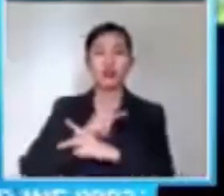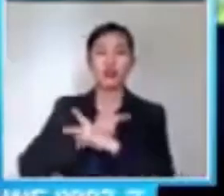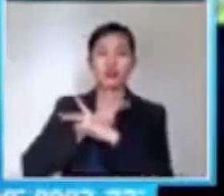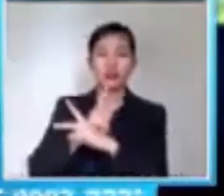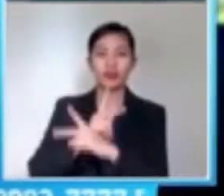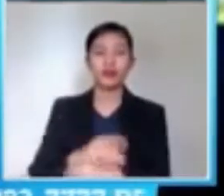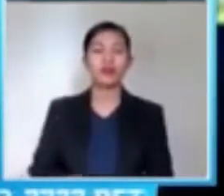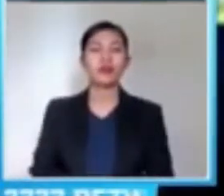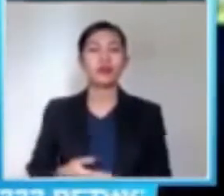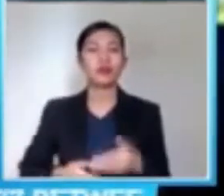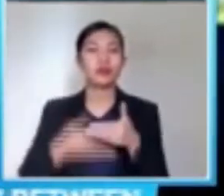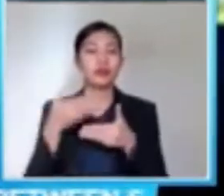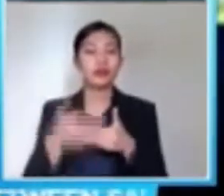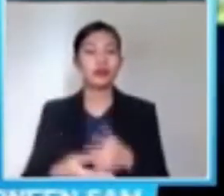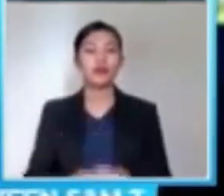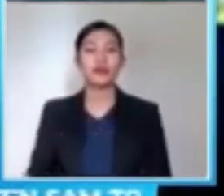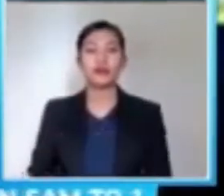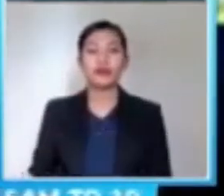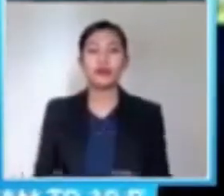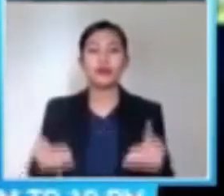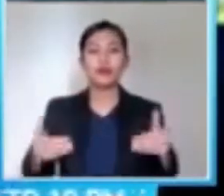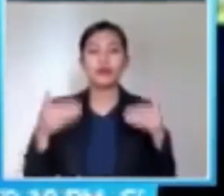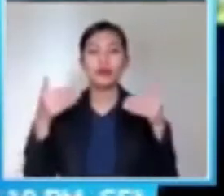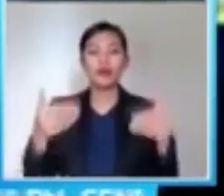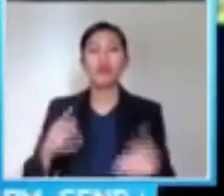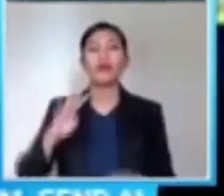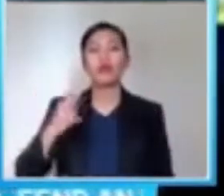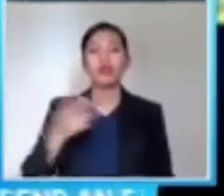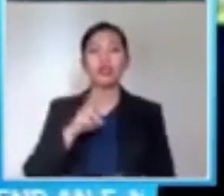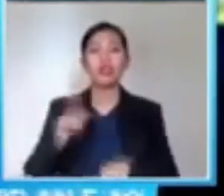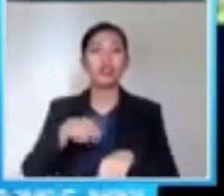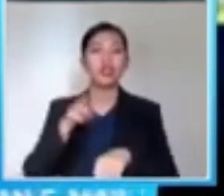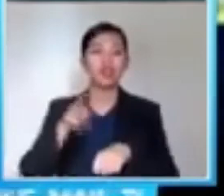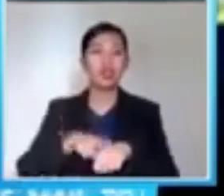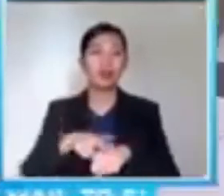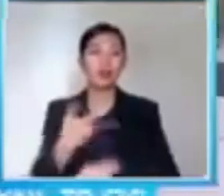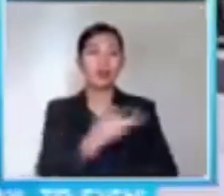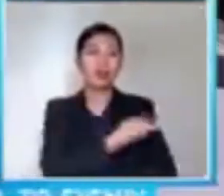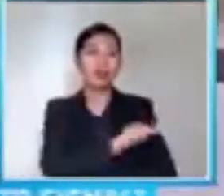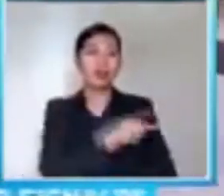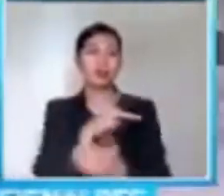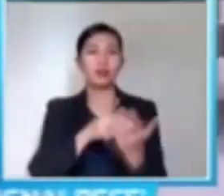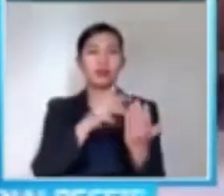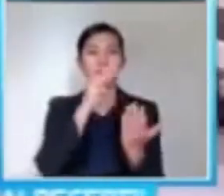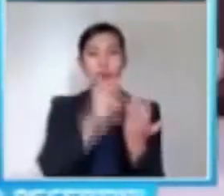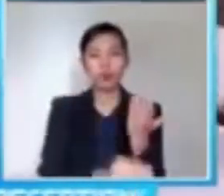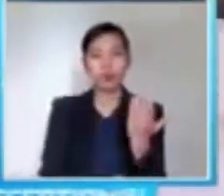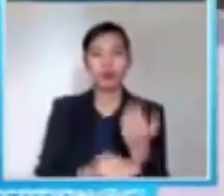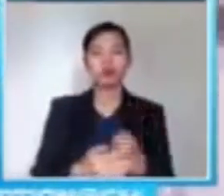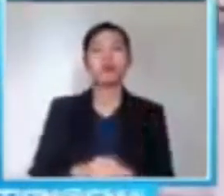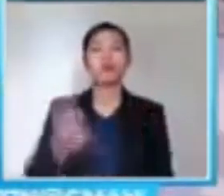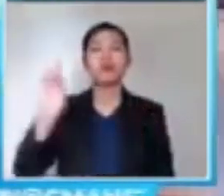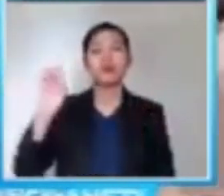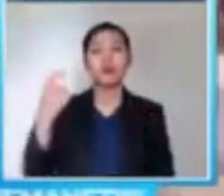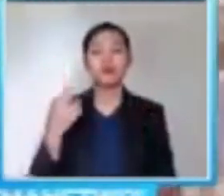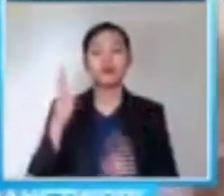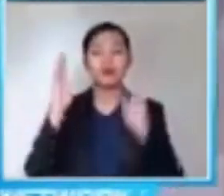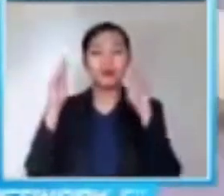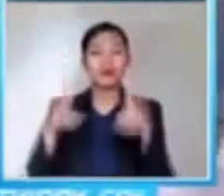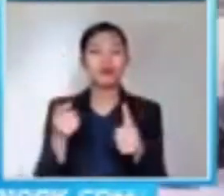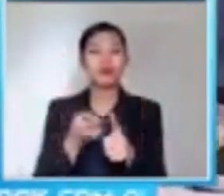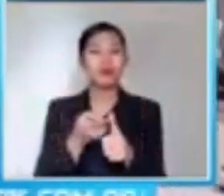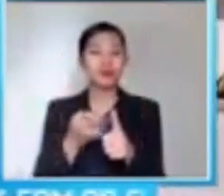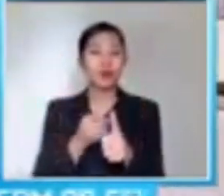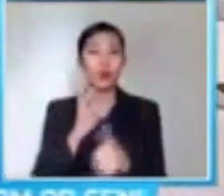Umarangkada na ang ika-apat na national vaccination drive na Bayanihan Bakunahan. Ayon sa Department of Health, prioridad na mabakunahan ang mga nakatira sa